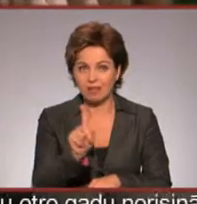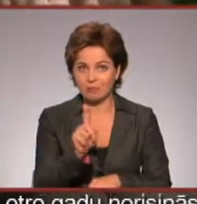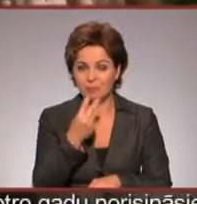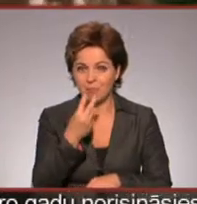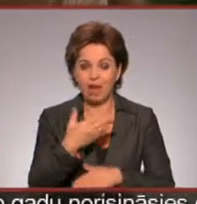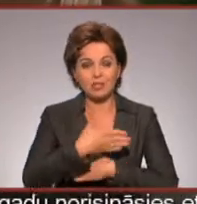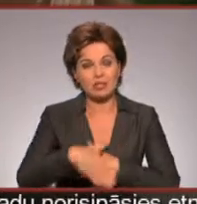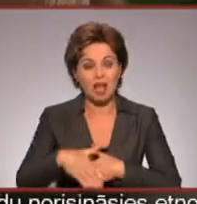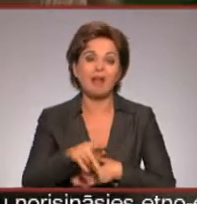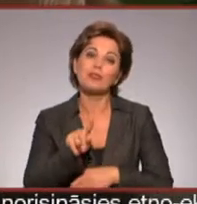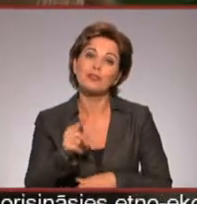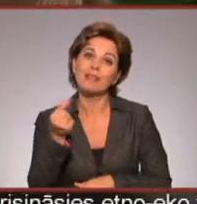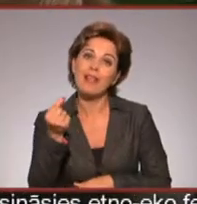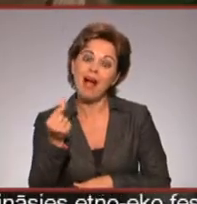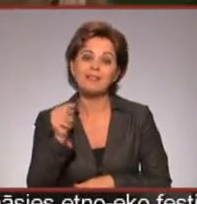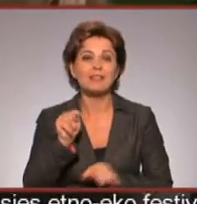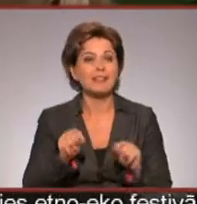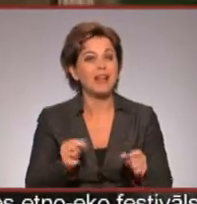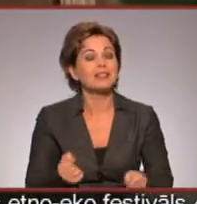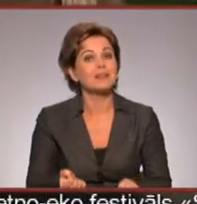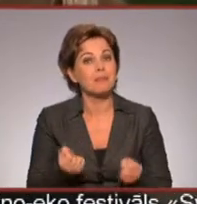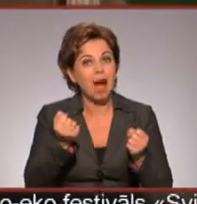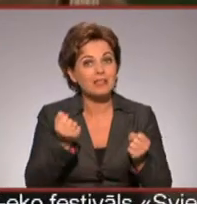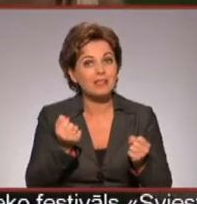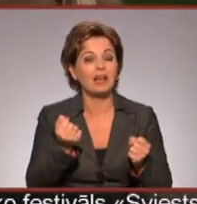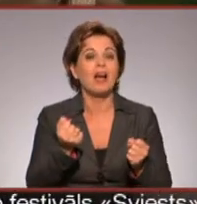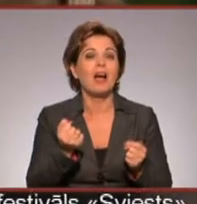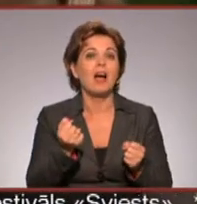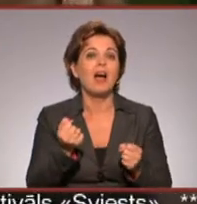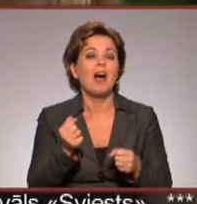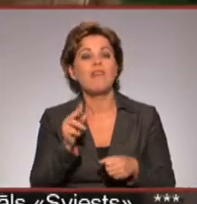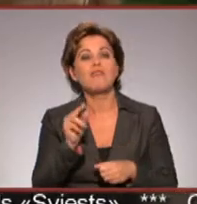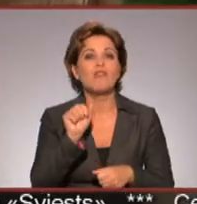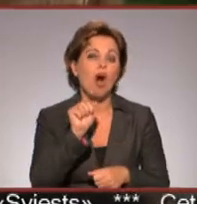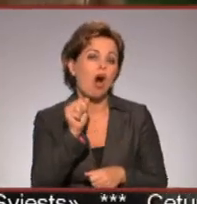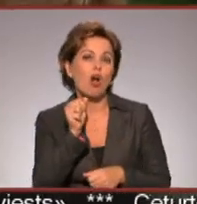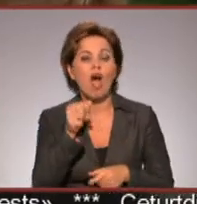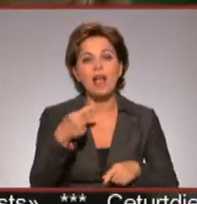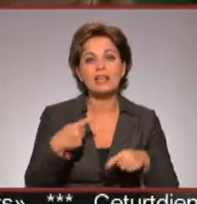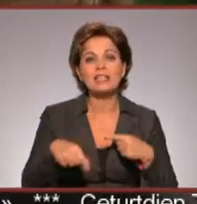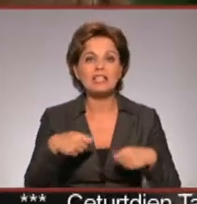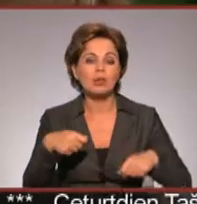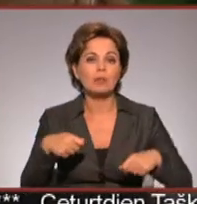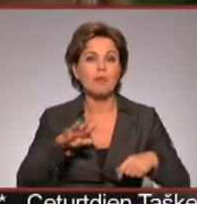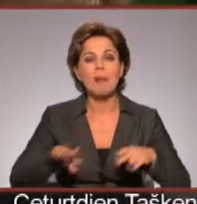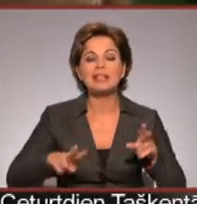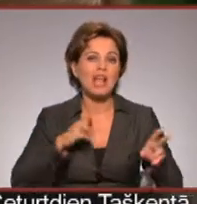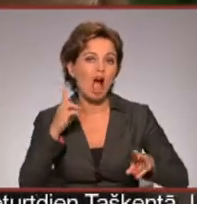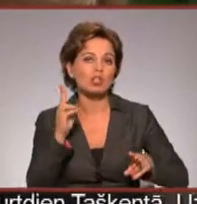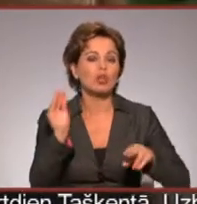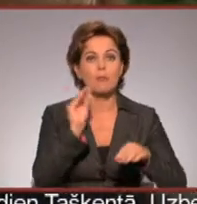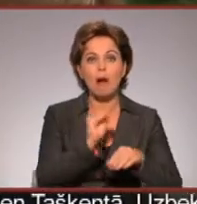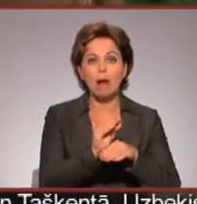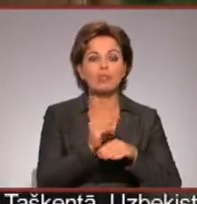tā niansīte, ka tie ir smagi. Jums arī tā mūzika vairāk ir vokāla un instrumentāla, ka būtībā bez apskaņošanas papildus ir